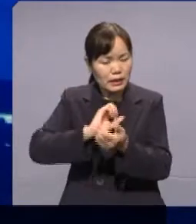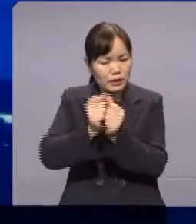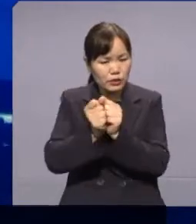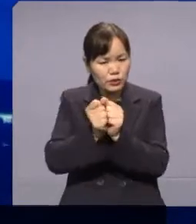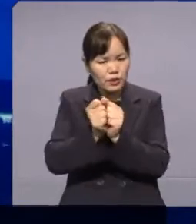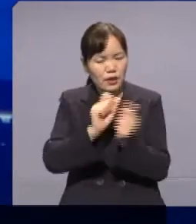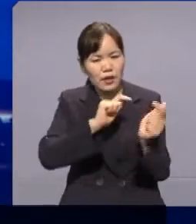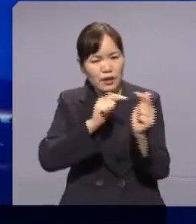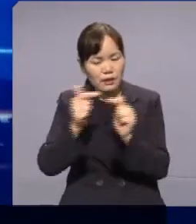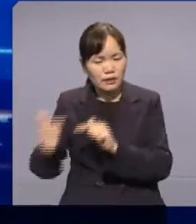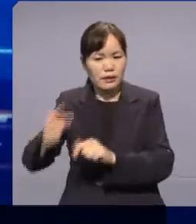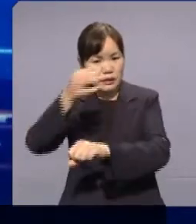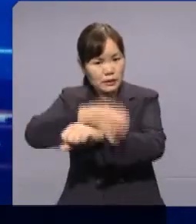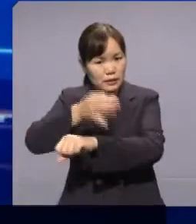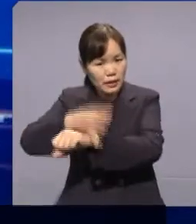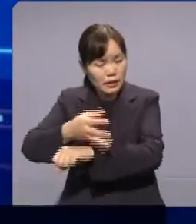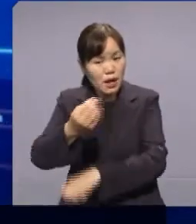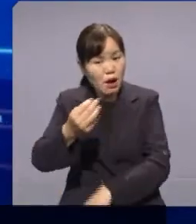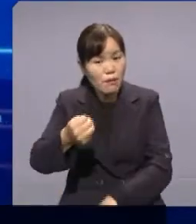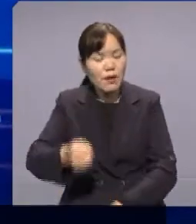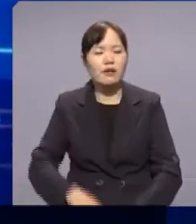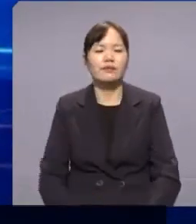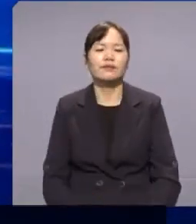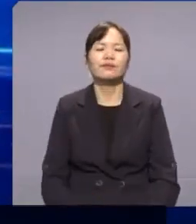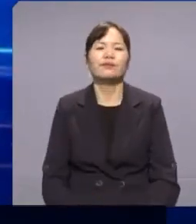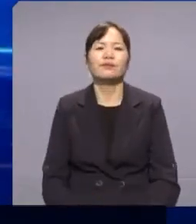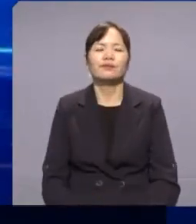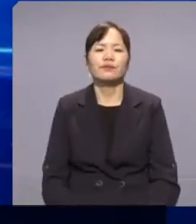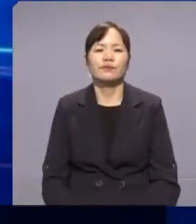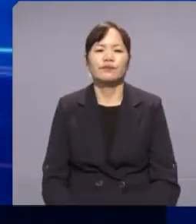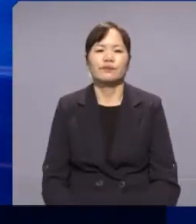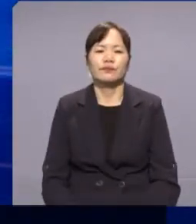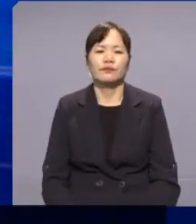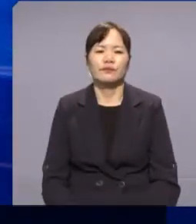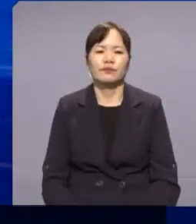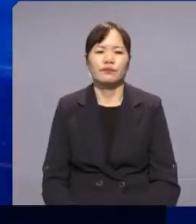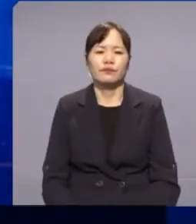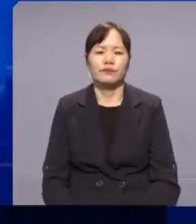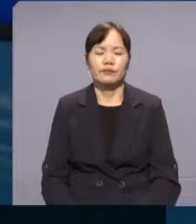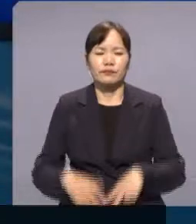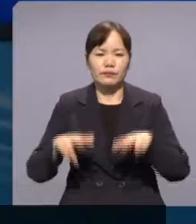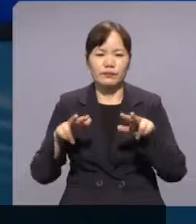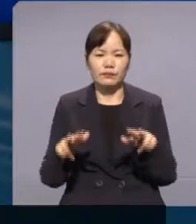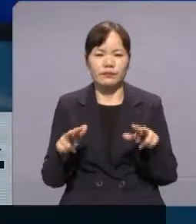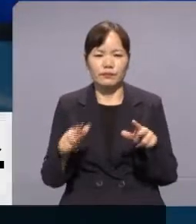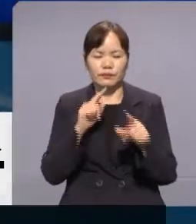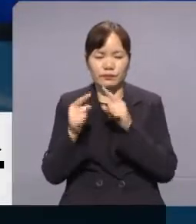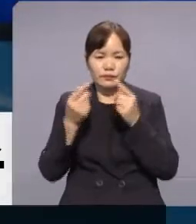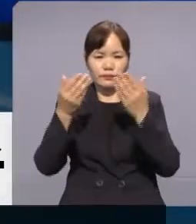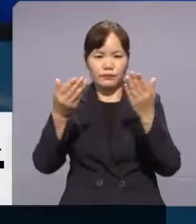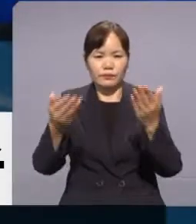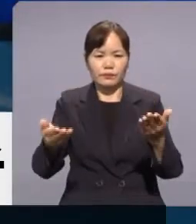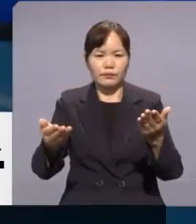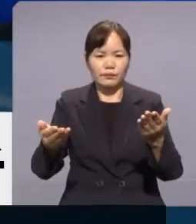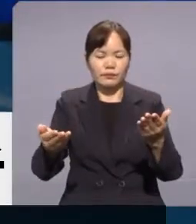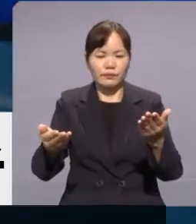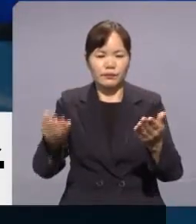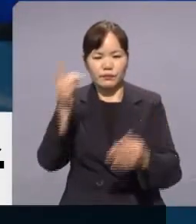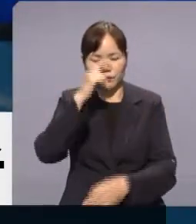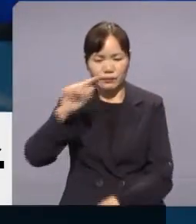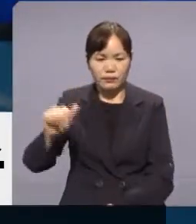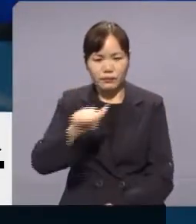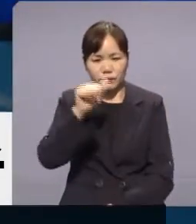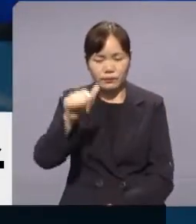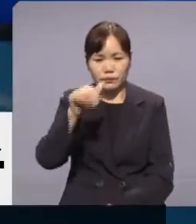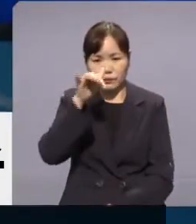코스피, 코스닥 얼마나 지금 줍고 있습니까? 뭐 전체적으로 지금 아까 말씀드린 이 아시아에 들어와